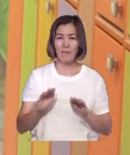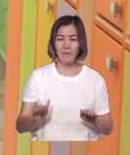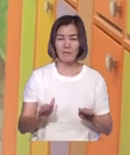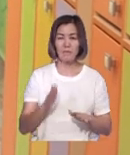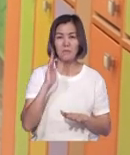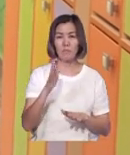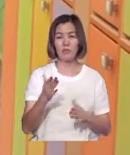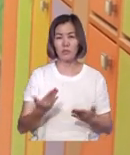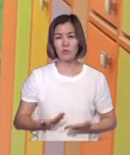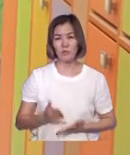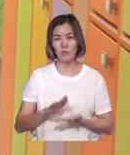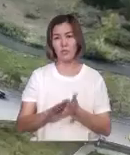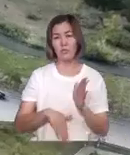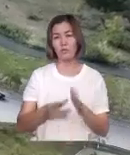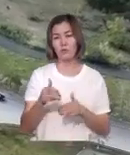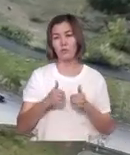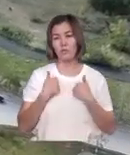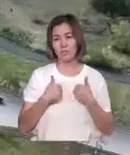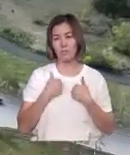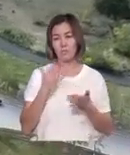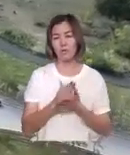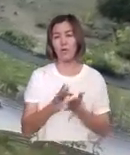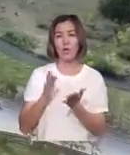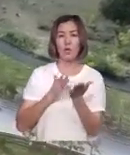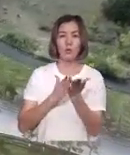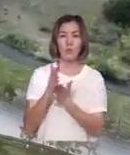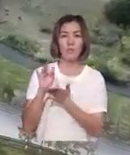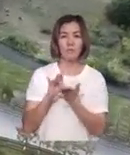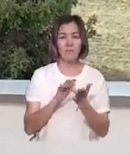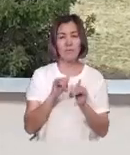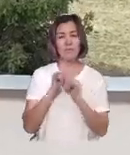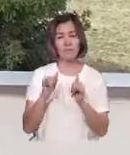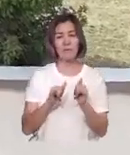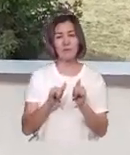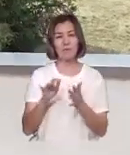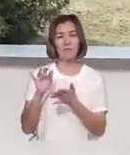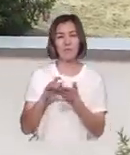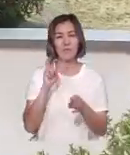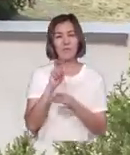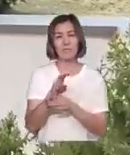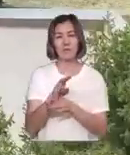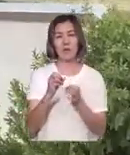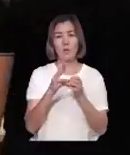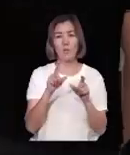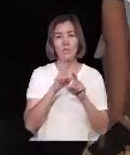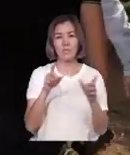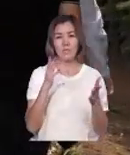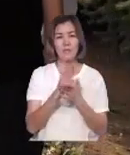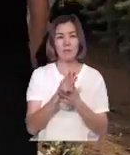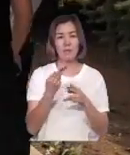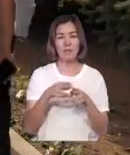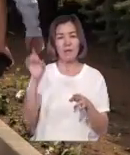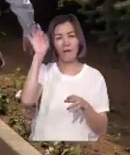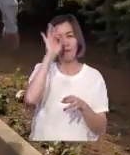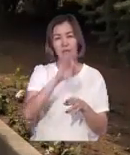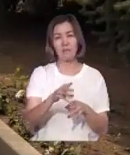үшін барлық жағдайды жасадық. Ауданда туризм саласы да жақсы жола қойылған. Саяхатшыларды қабылдайтын 12 нысан жұмыс істеп тұр. Ең атақтысы